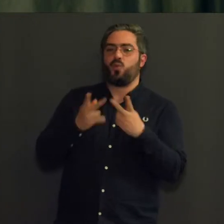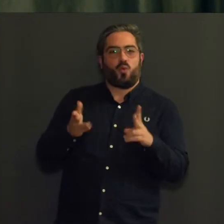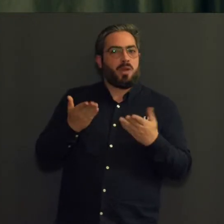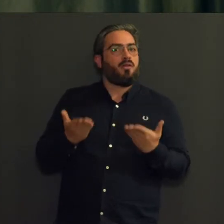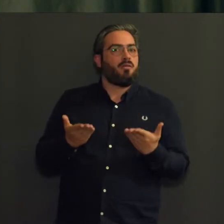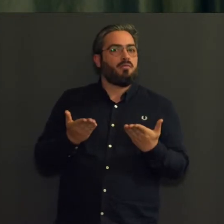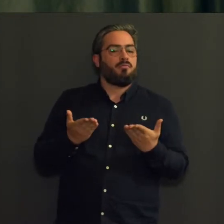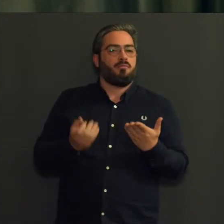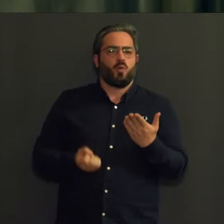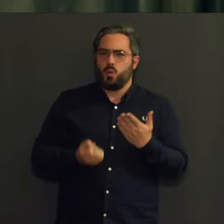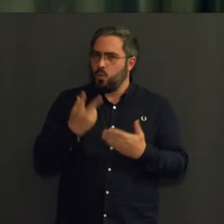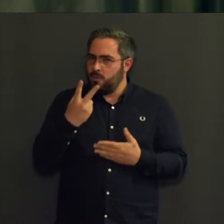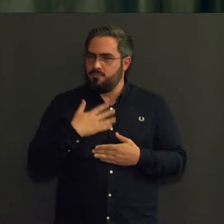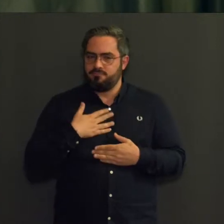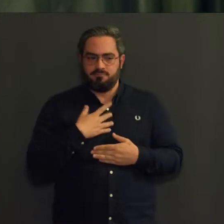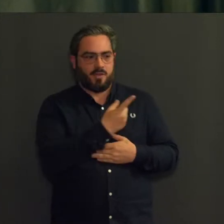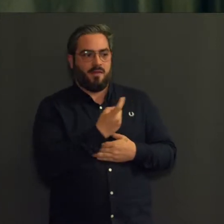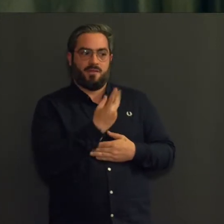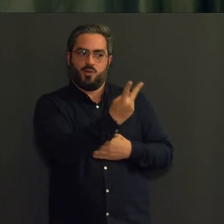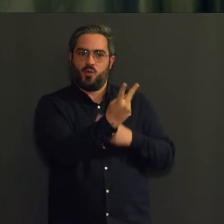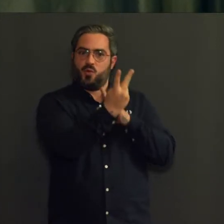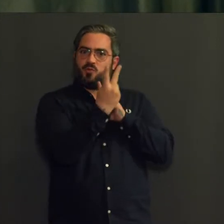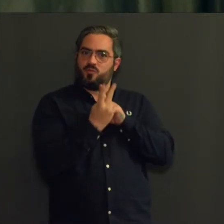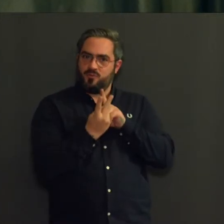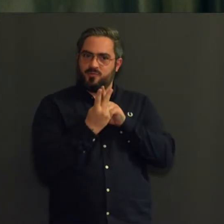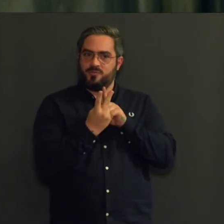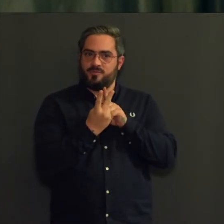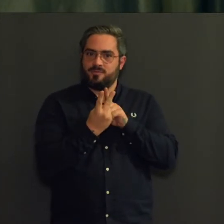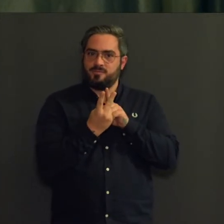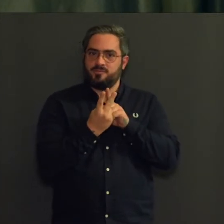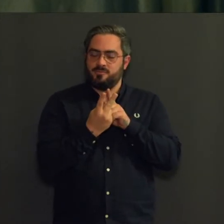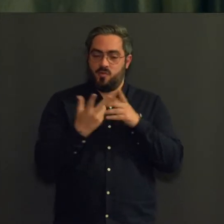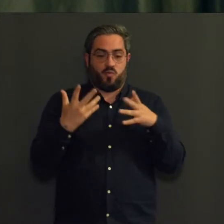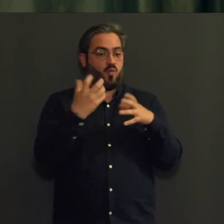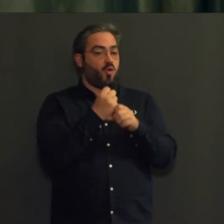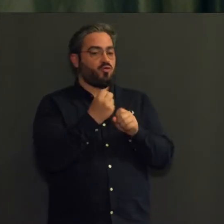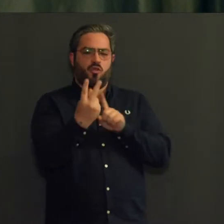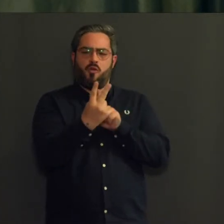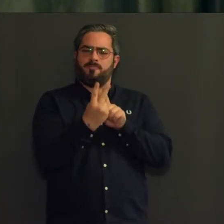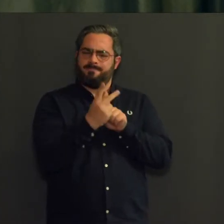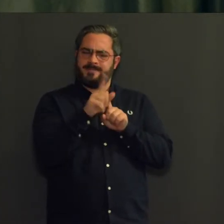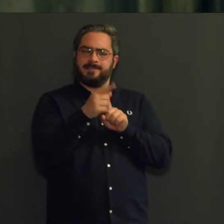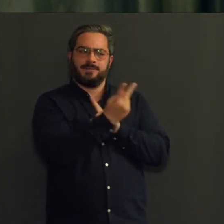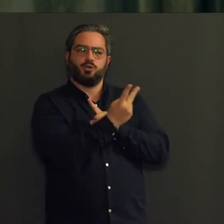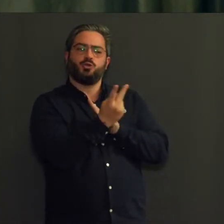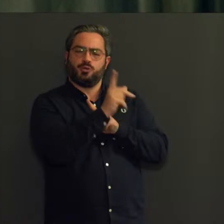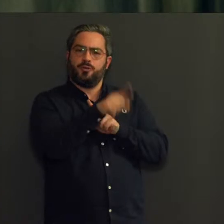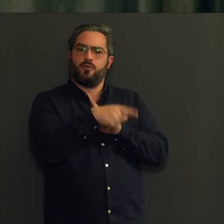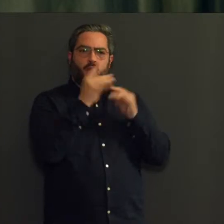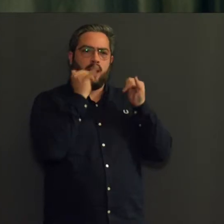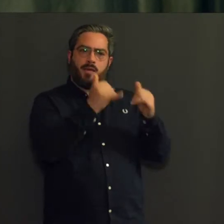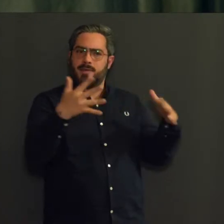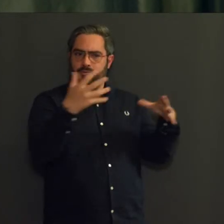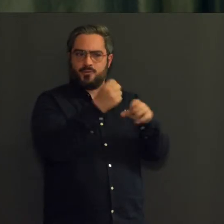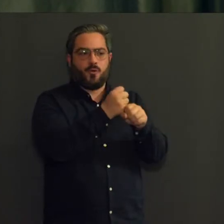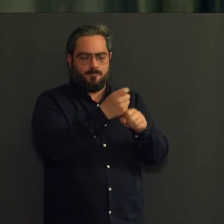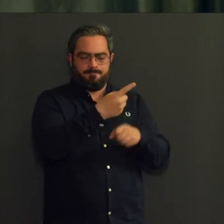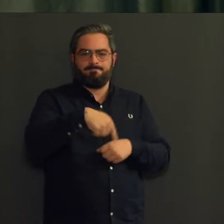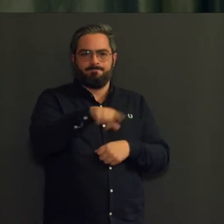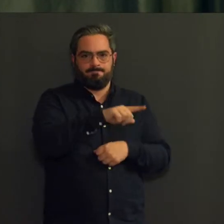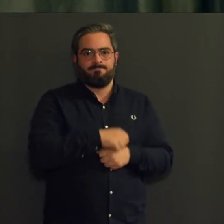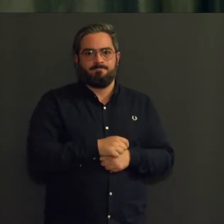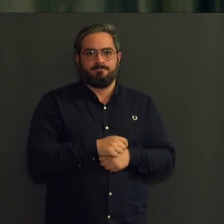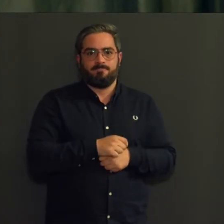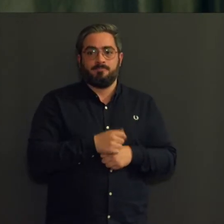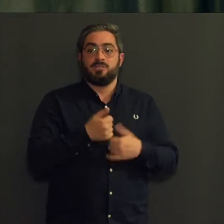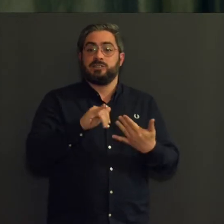pouvez recevoir à présent 2 personnes à l'intérieur. Pour les recevoir ensemble, ces personnes doivent être du même foyer. Et s'il s'agit de votre